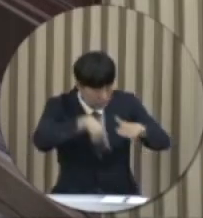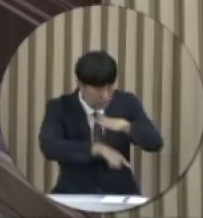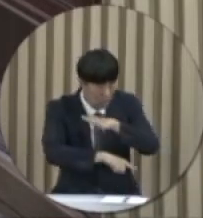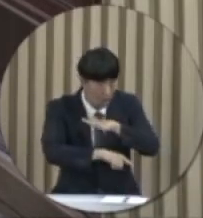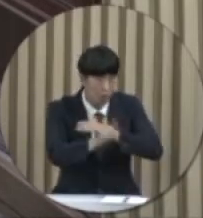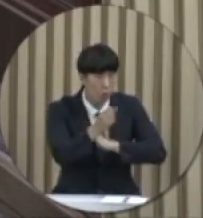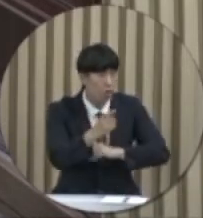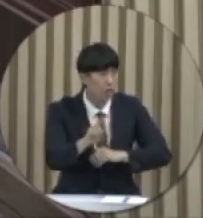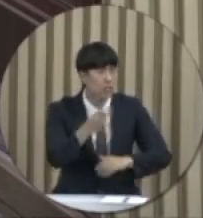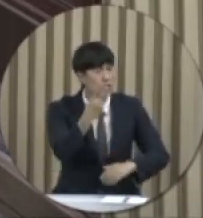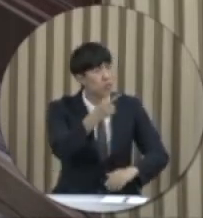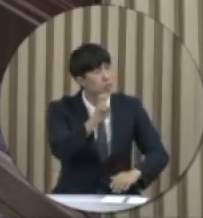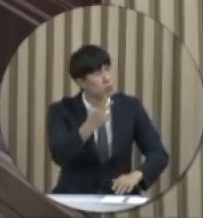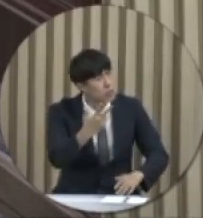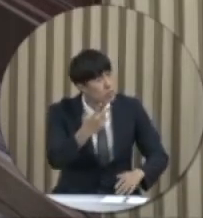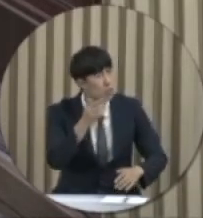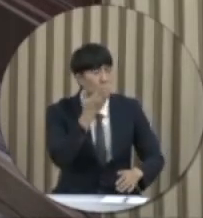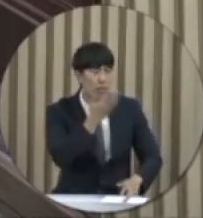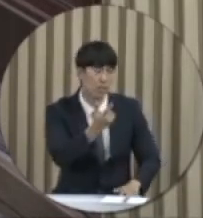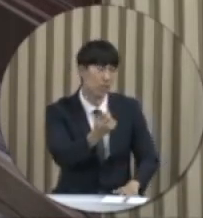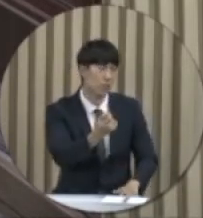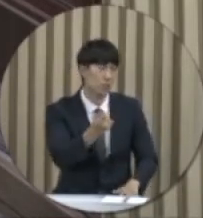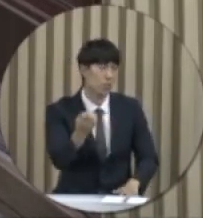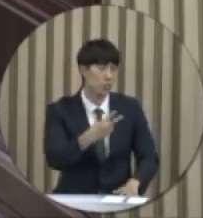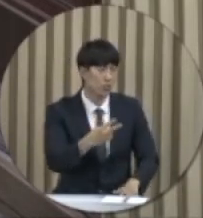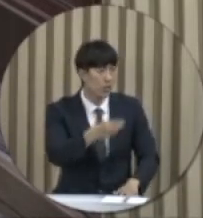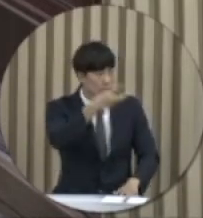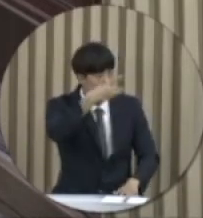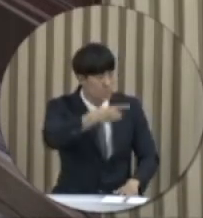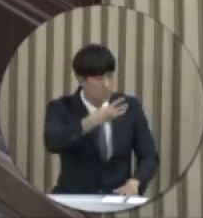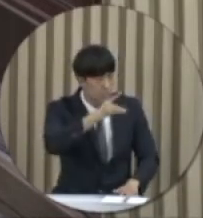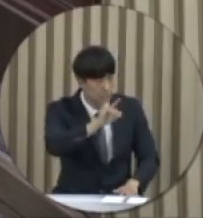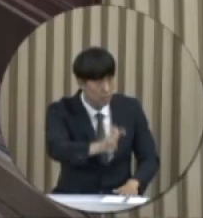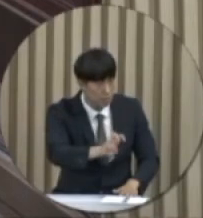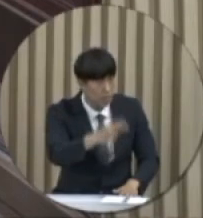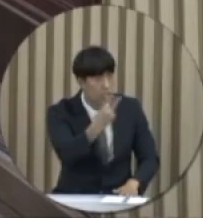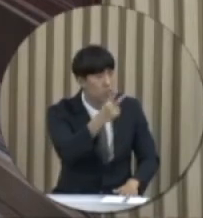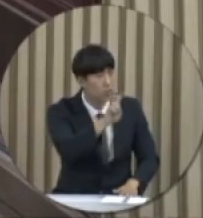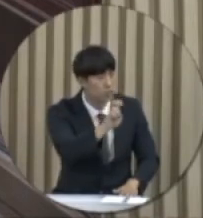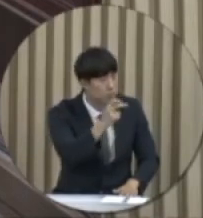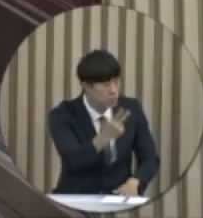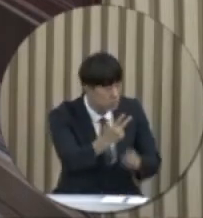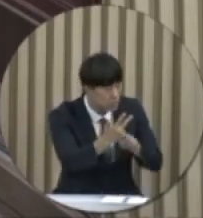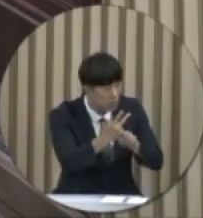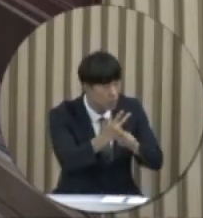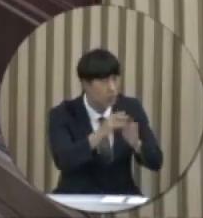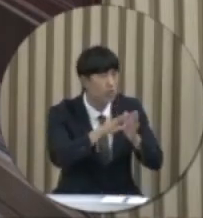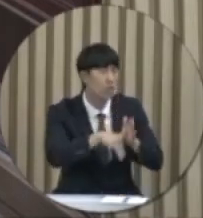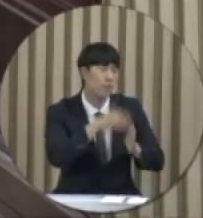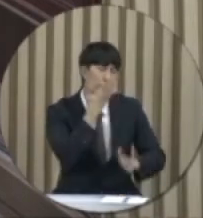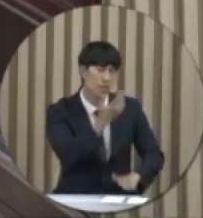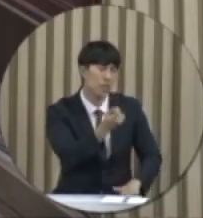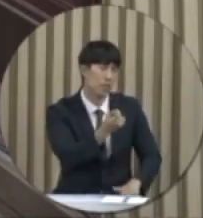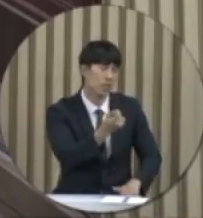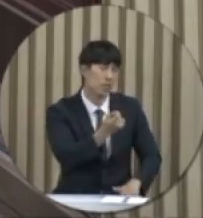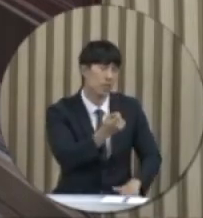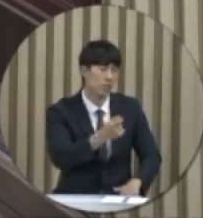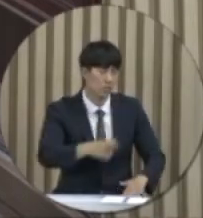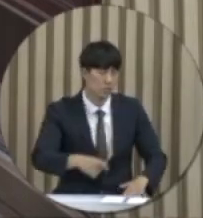2027년도에나 가능할 것 같고 또 돌돌돌 트램 역시도 2027년도 이게